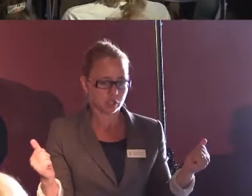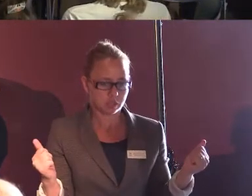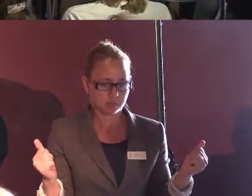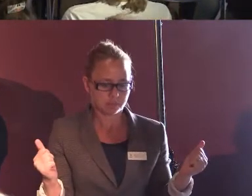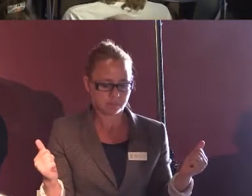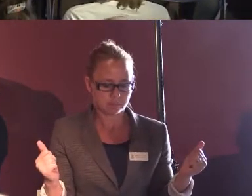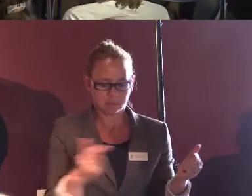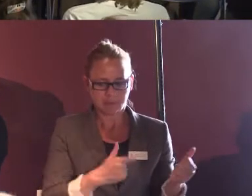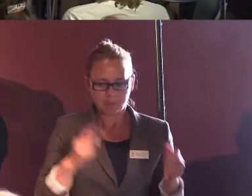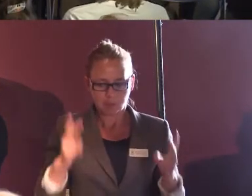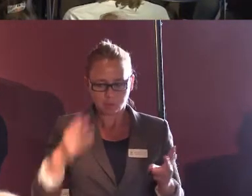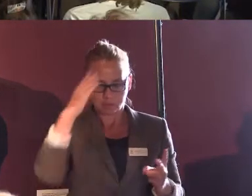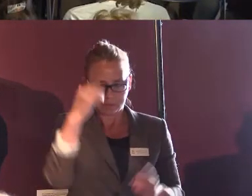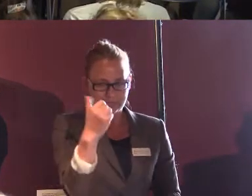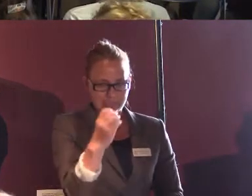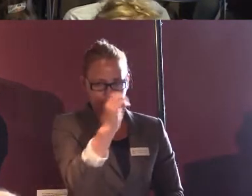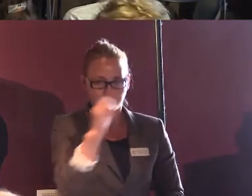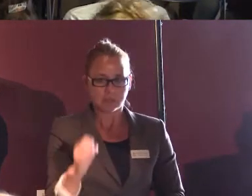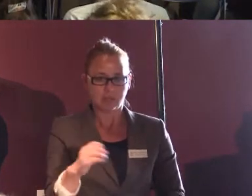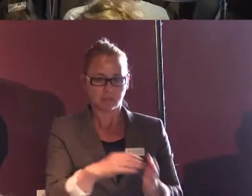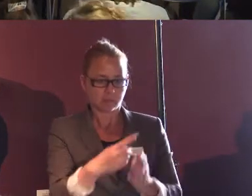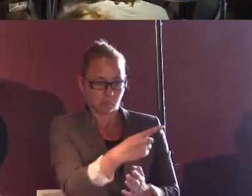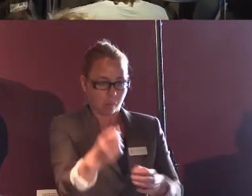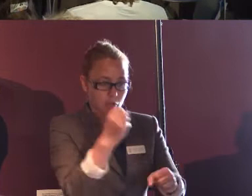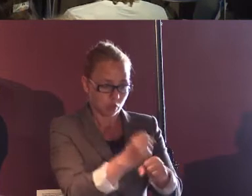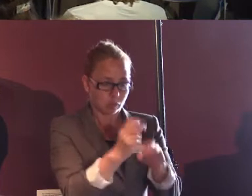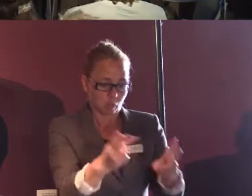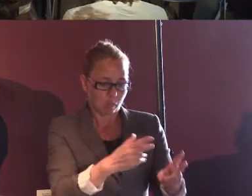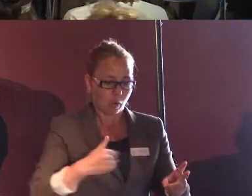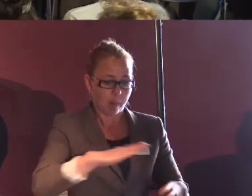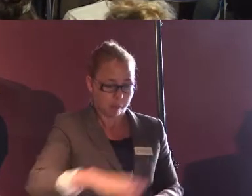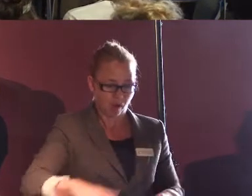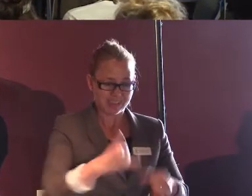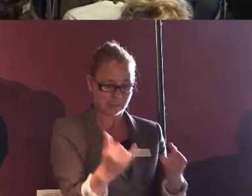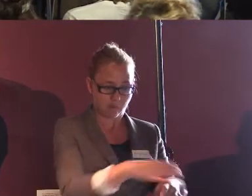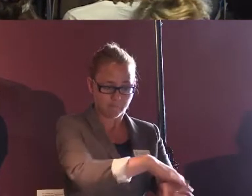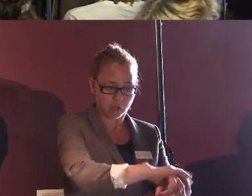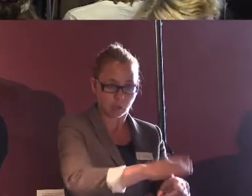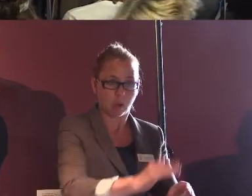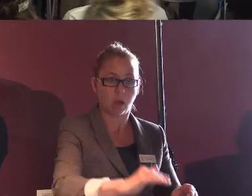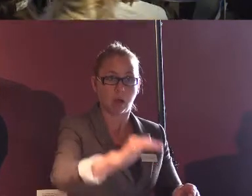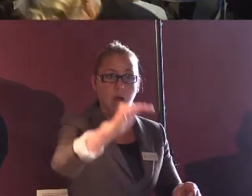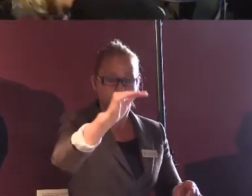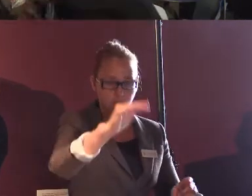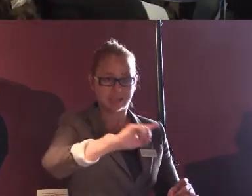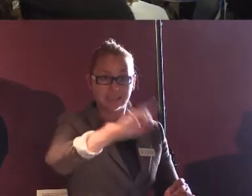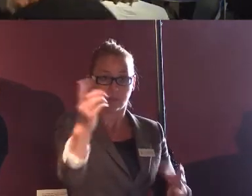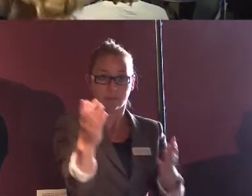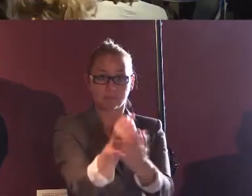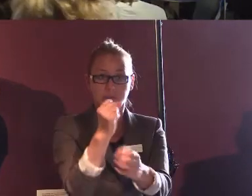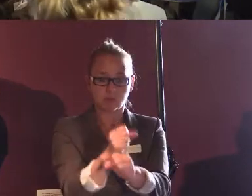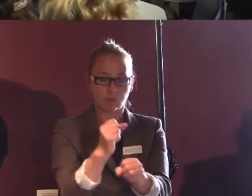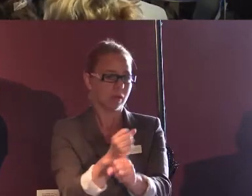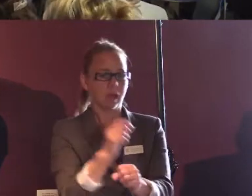vet också att 60% av de jobb som våra barn som går i förskolan idag kommer att ha som vuxna är